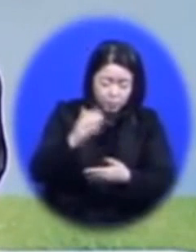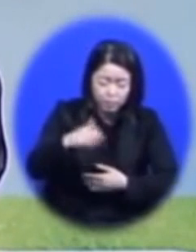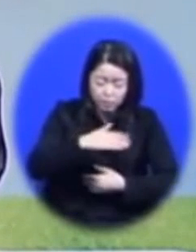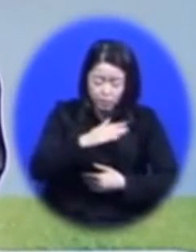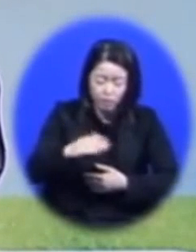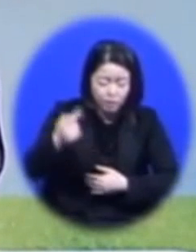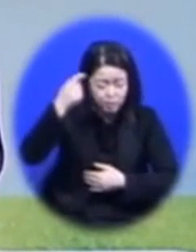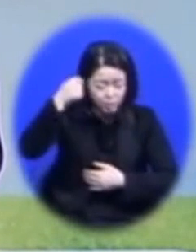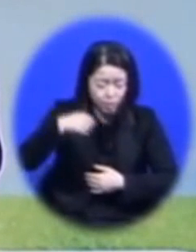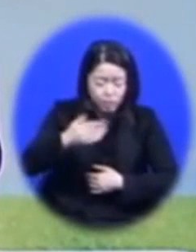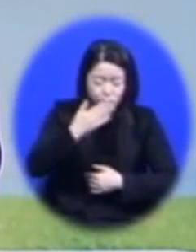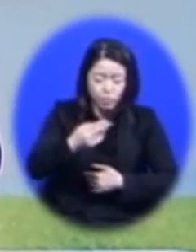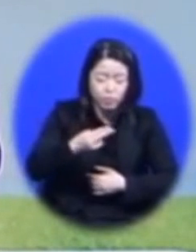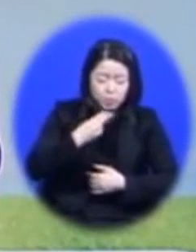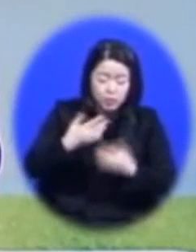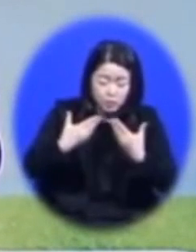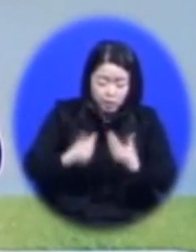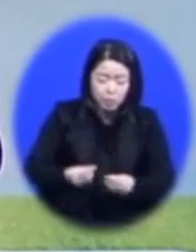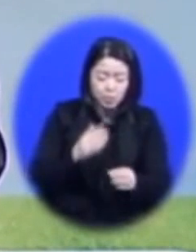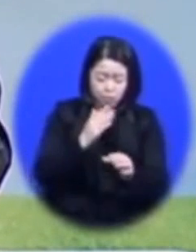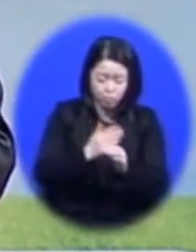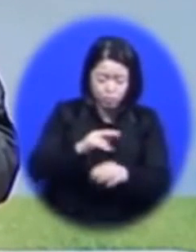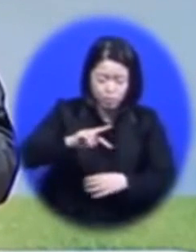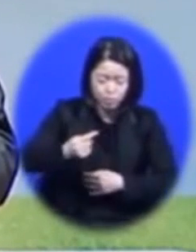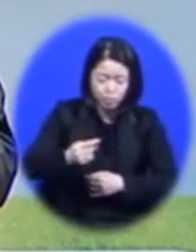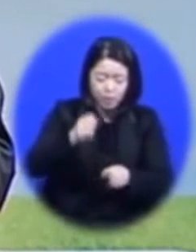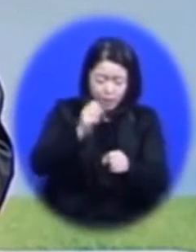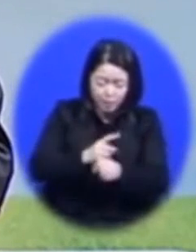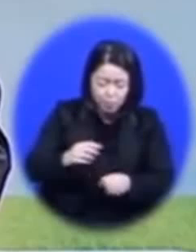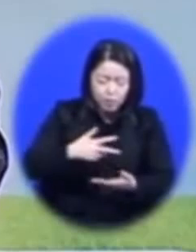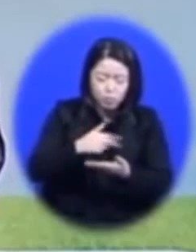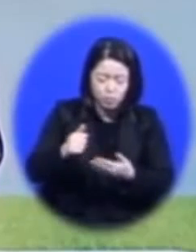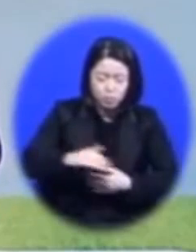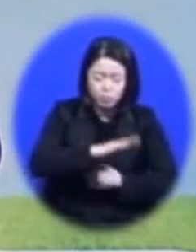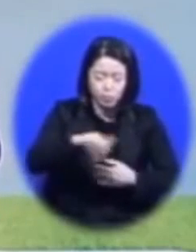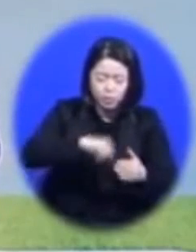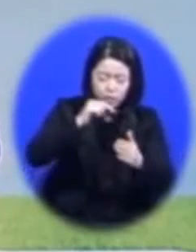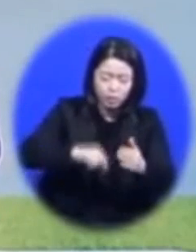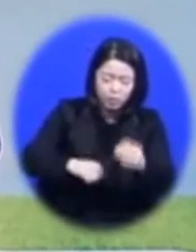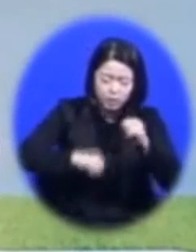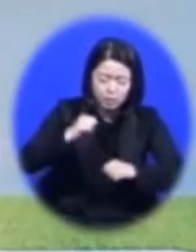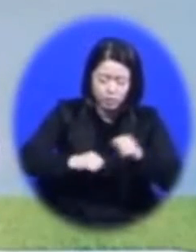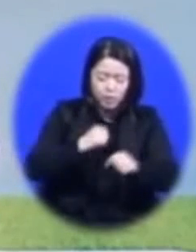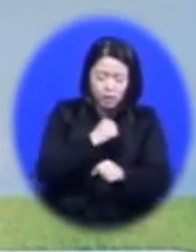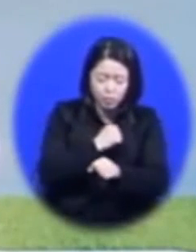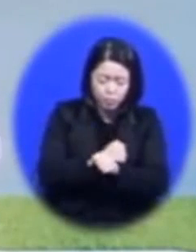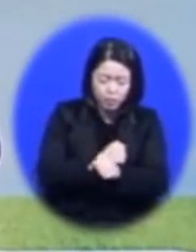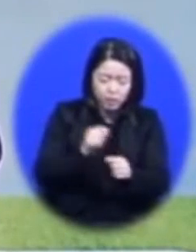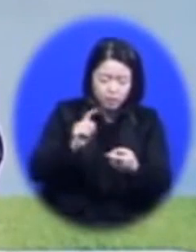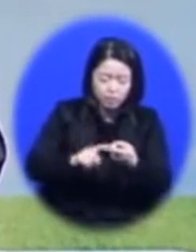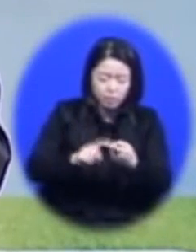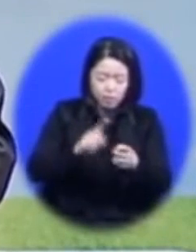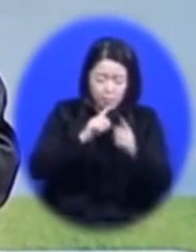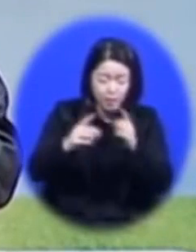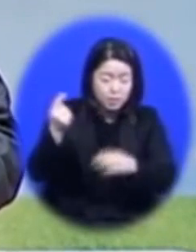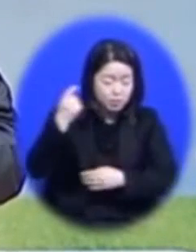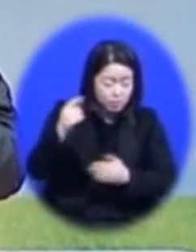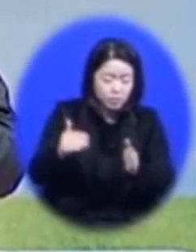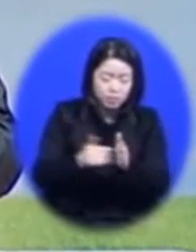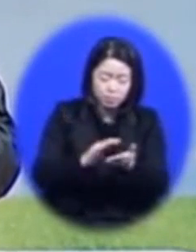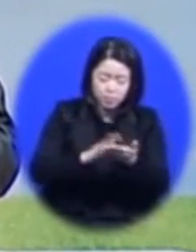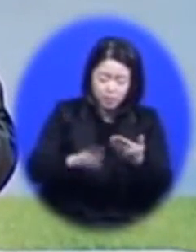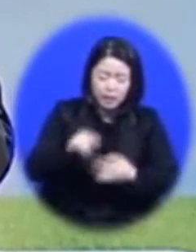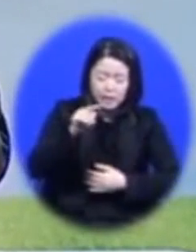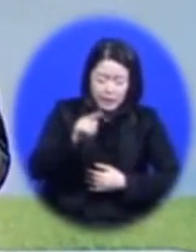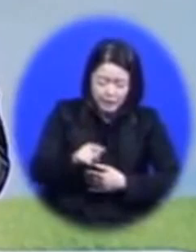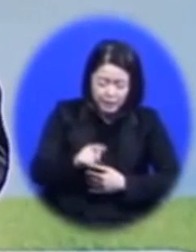수 없는 것 같은 절망 가운데서도 이미 주님은 우리 가운데 역사하고 계시다는 것을 말씀으로 들었습니다. 이제는